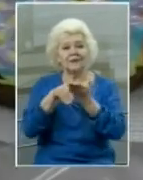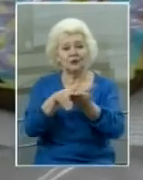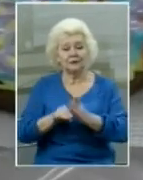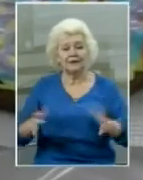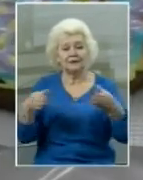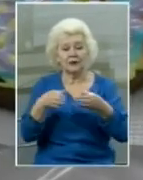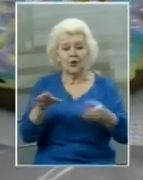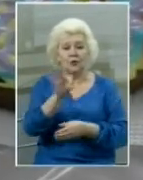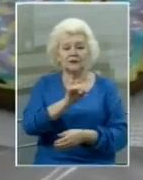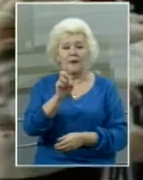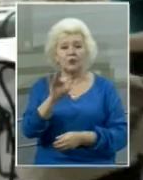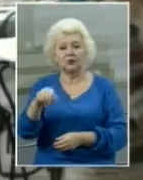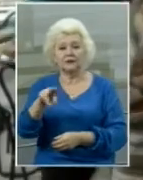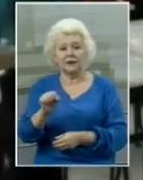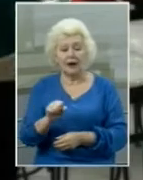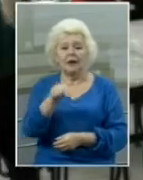волонтерської групи Оксана Бурда.